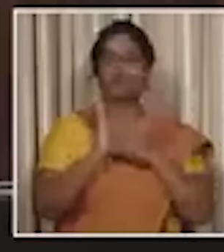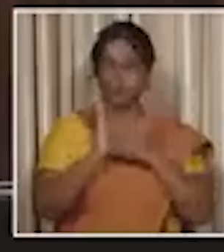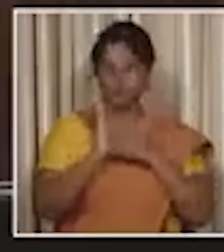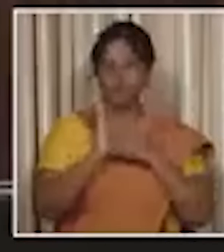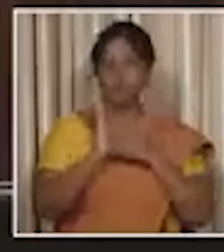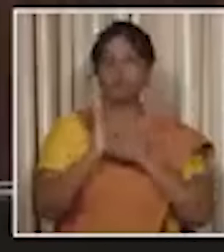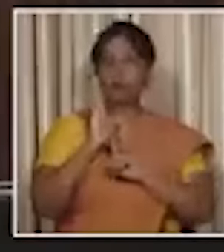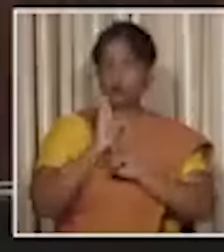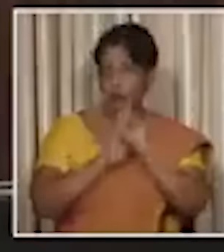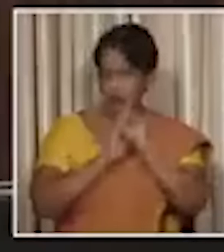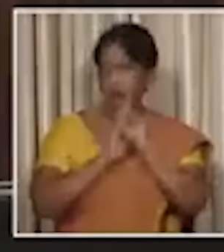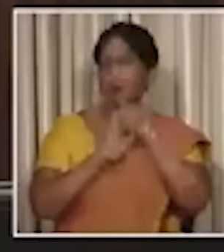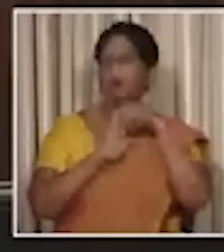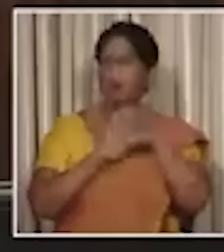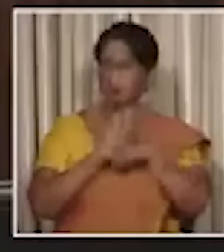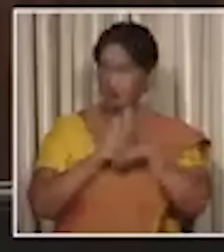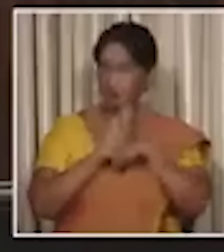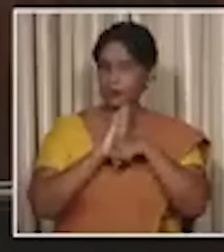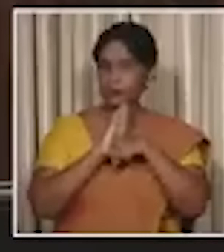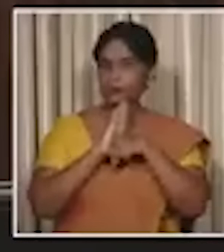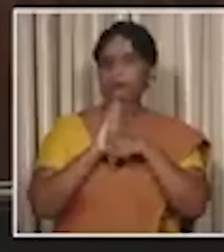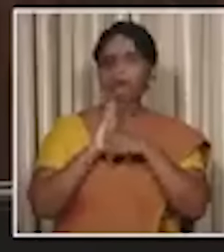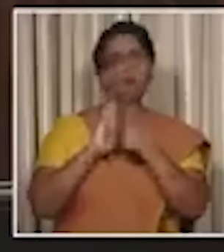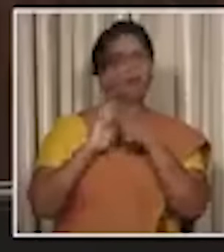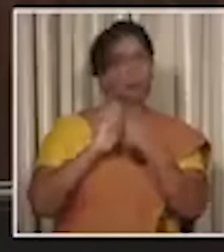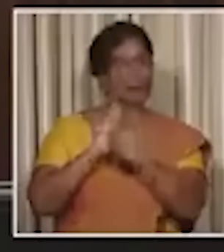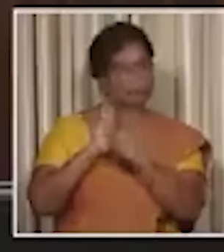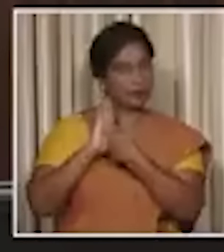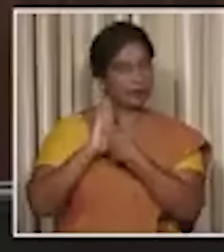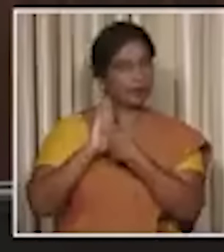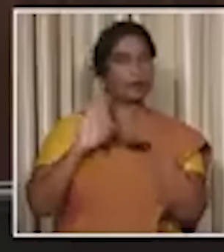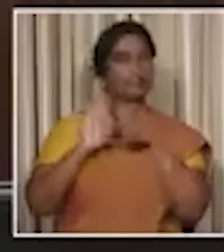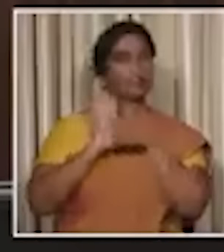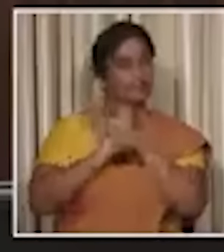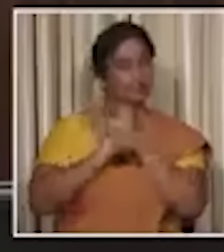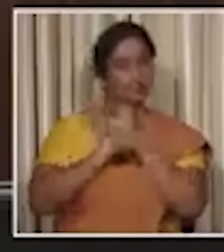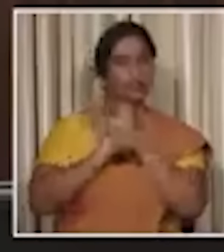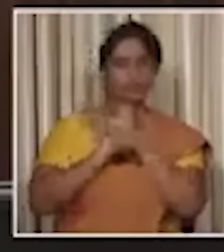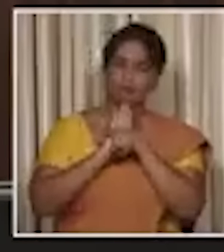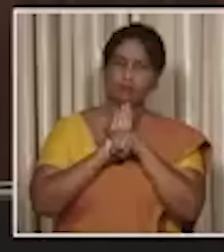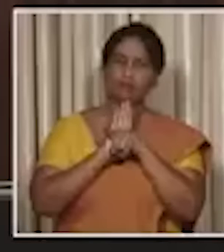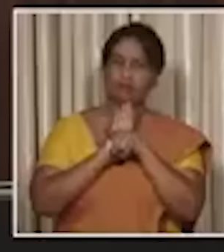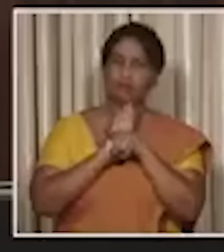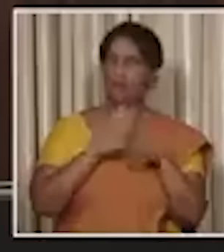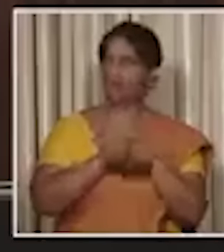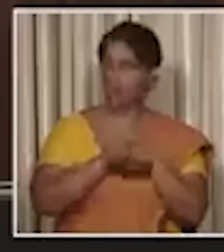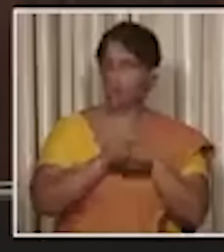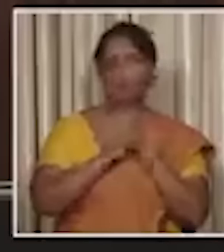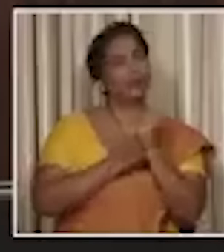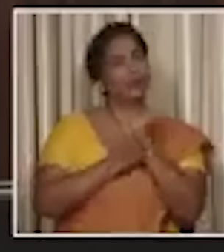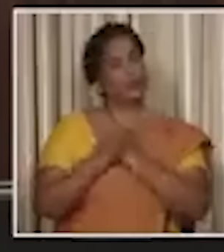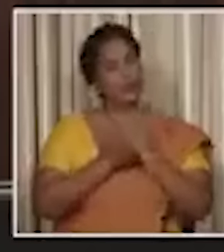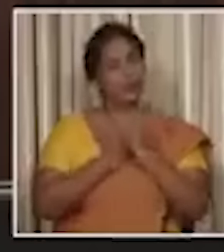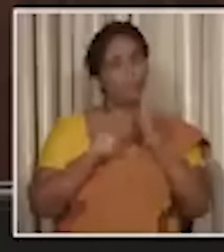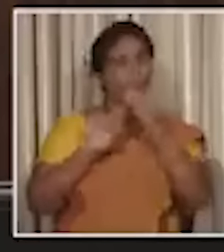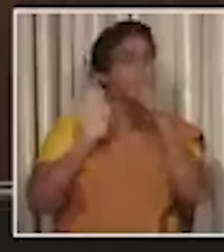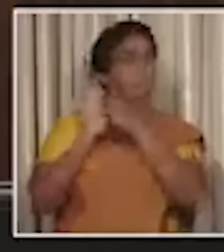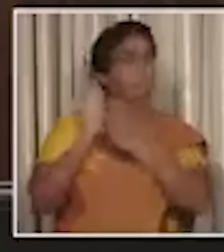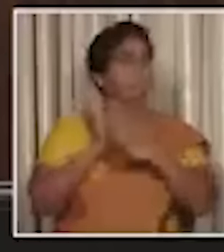முக்கியமாக இந்த பாராளுமன்றத்தின் மாண்பு இந்த பாராளுமன்றத்தின் உன்னதத்தை நாங்கள் பாதுகாக்க வேண்டும்.